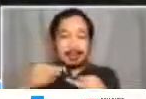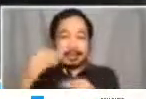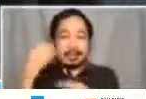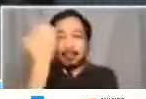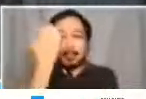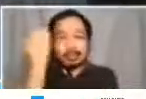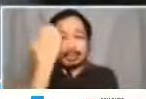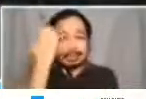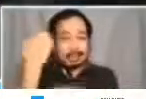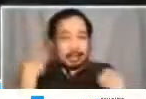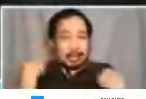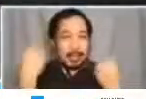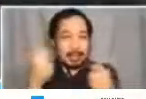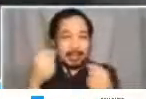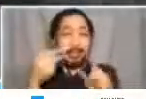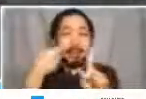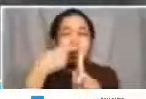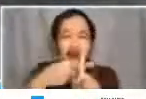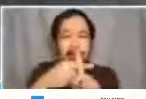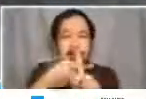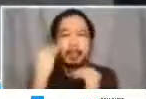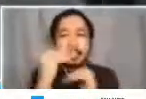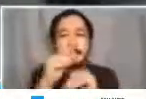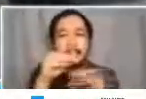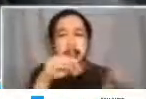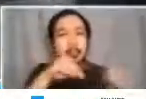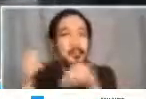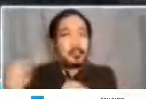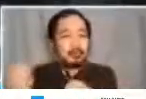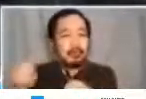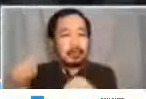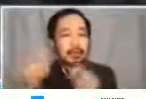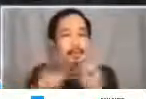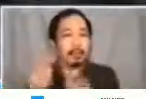the lockdown. But since